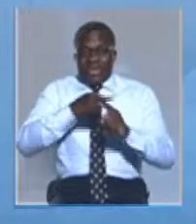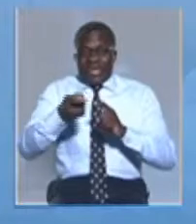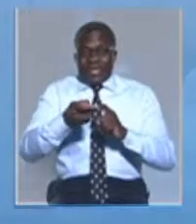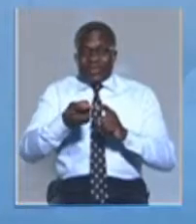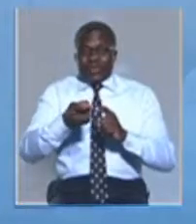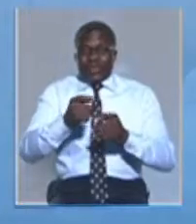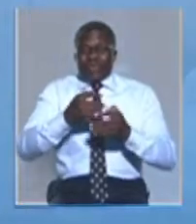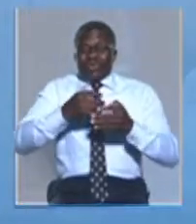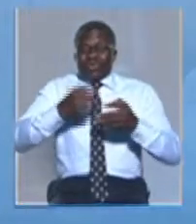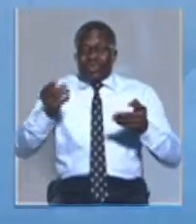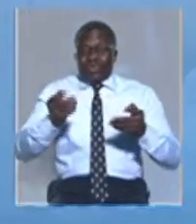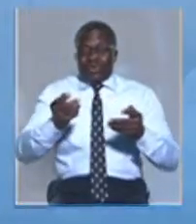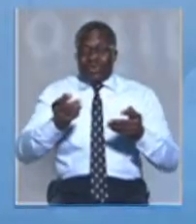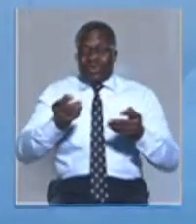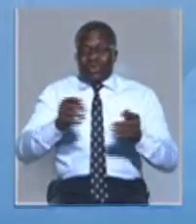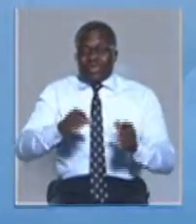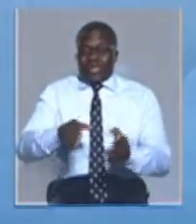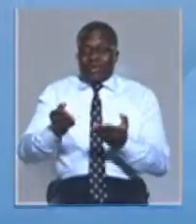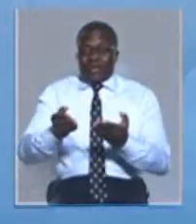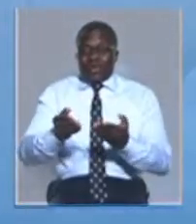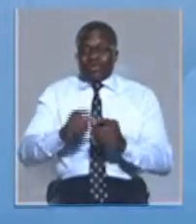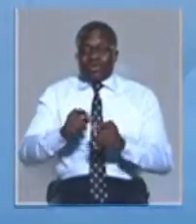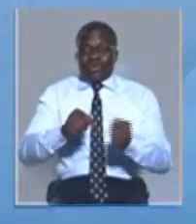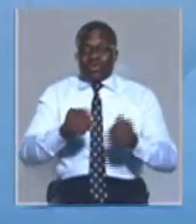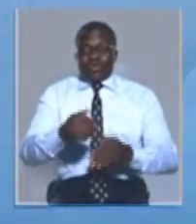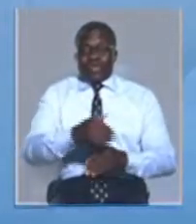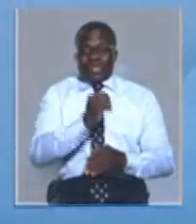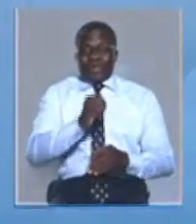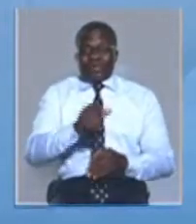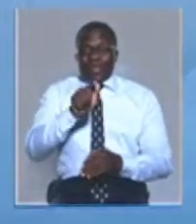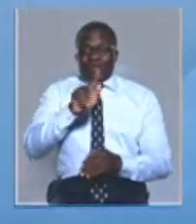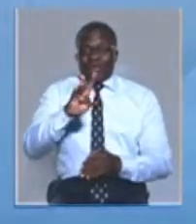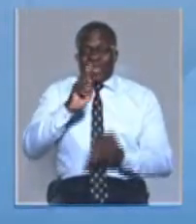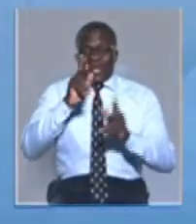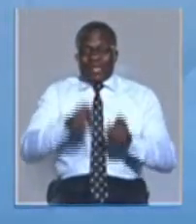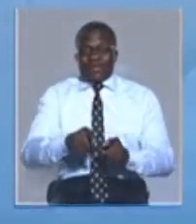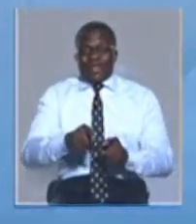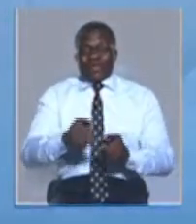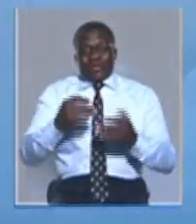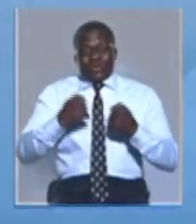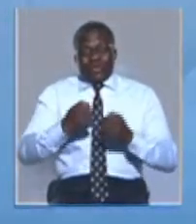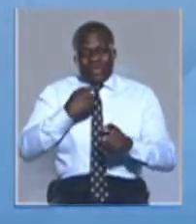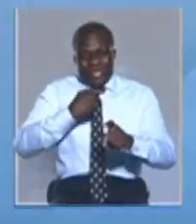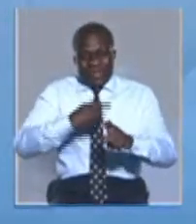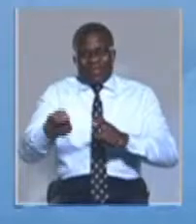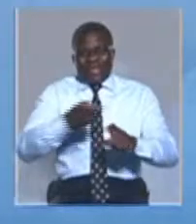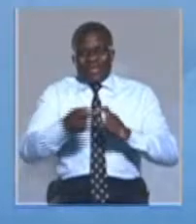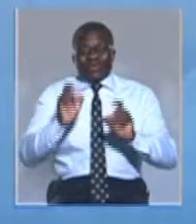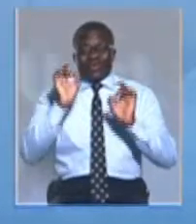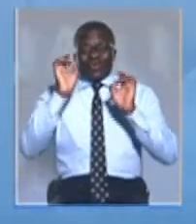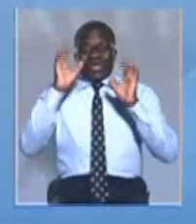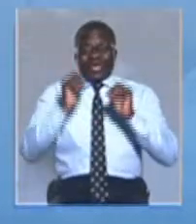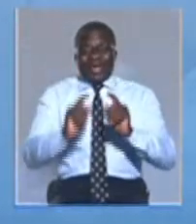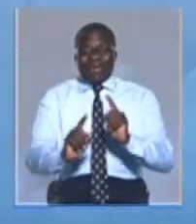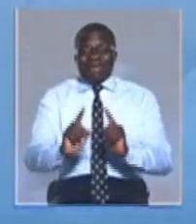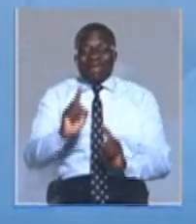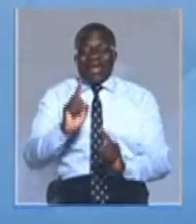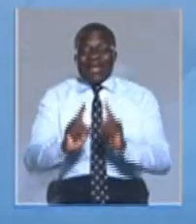troisième degré. D'un autre côté, 24 personnes sont victimes de blessures de gravité